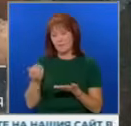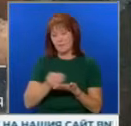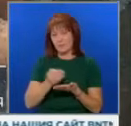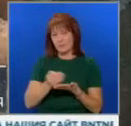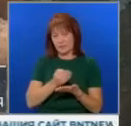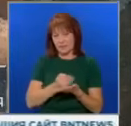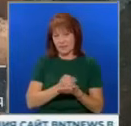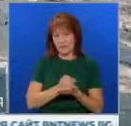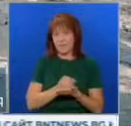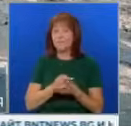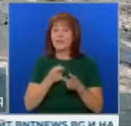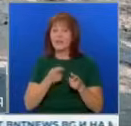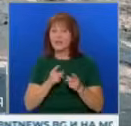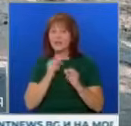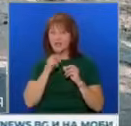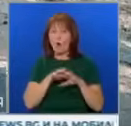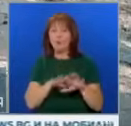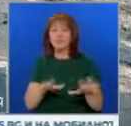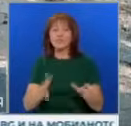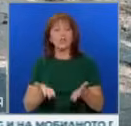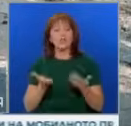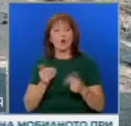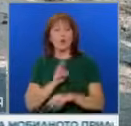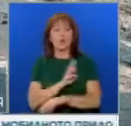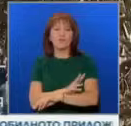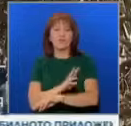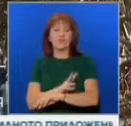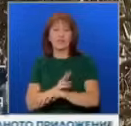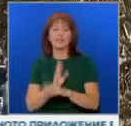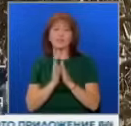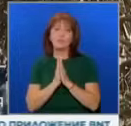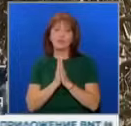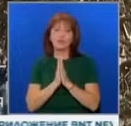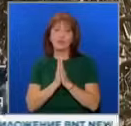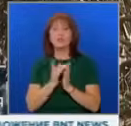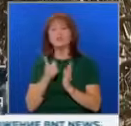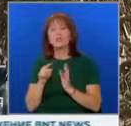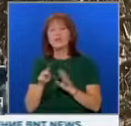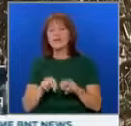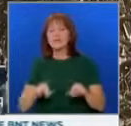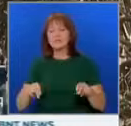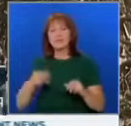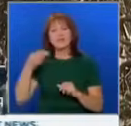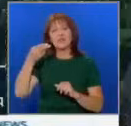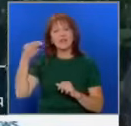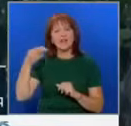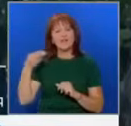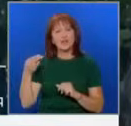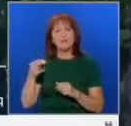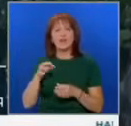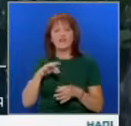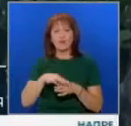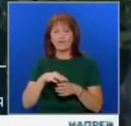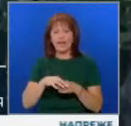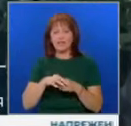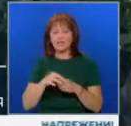възстанови стадото си. Тя ще бъде оповестена скоро на сайта им. Оттам призовават и останалите земеделски асоциации да се включат. Наши